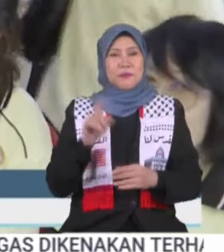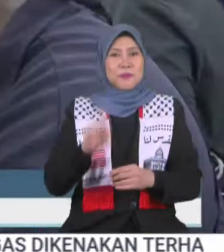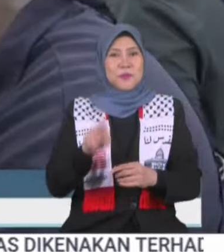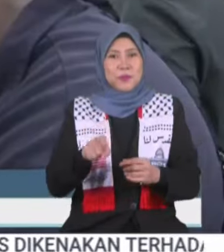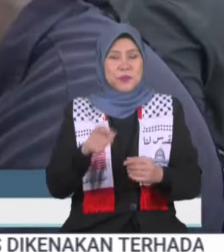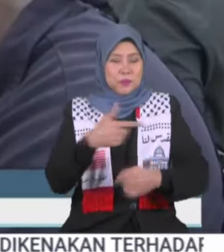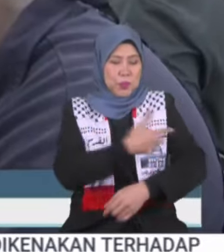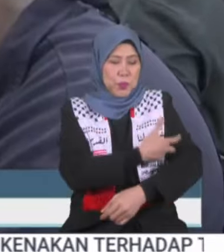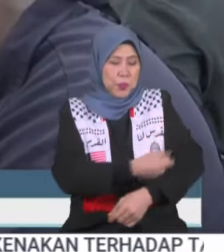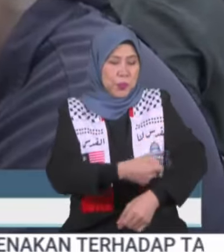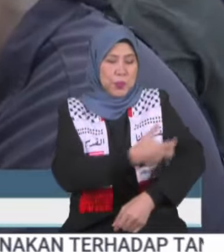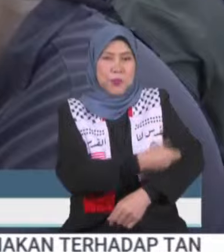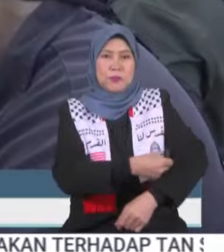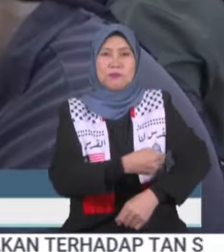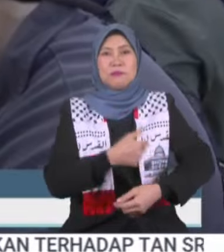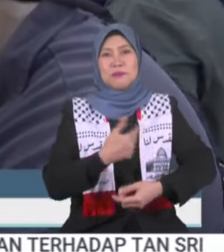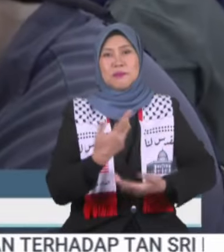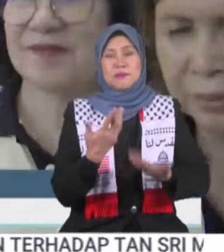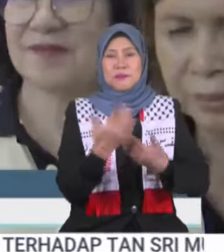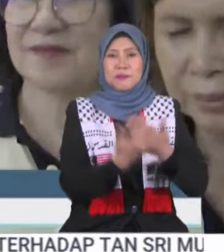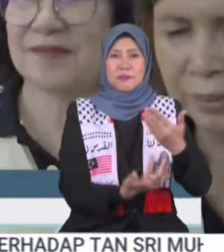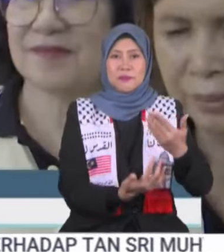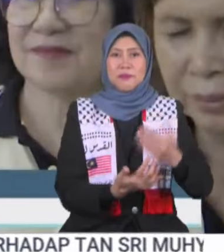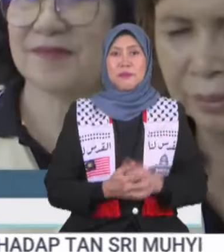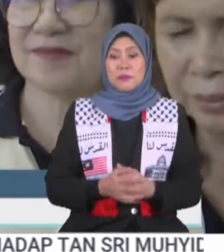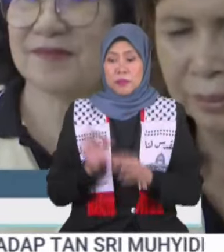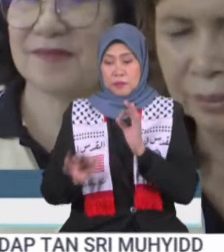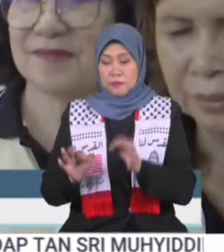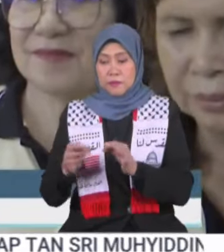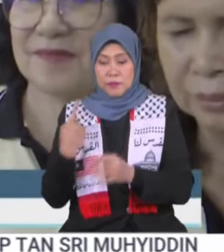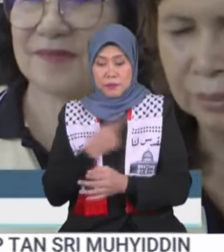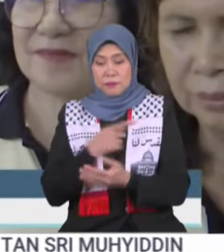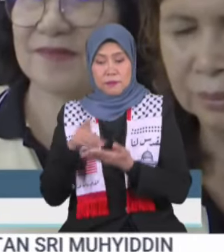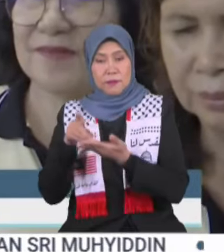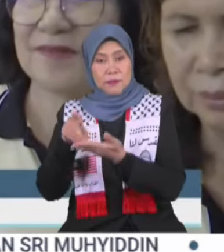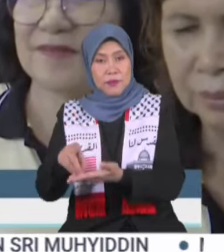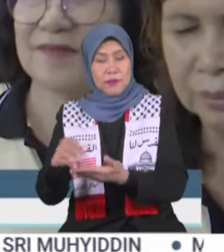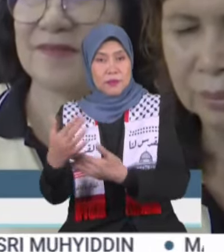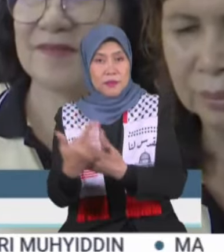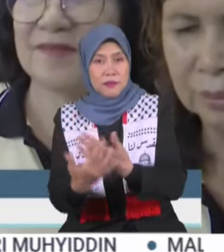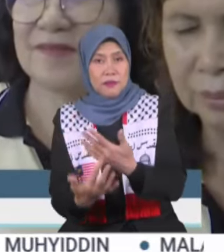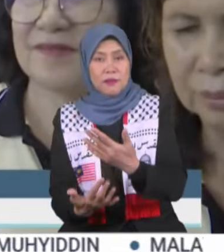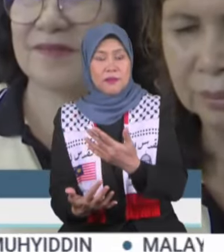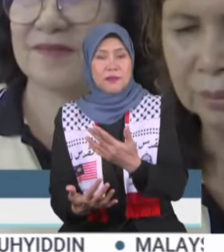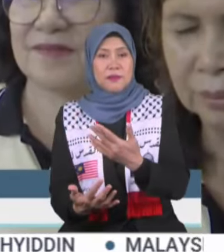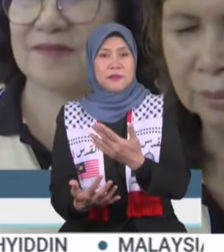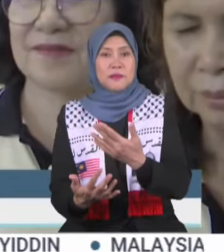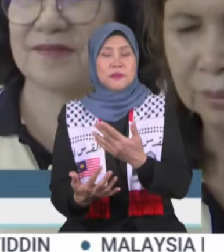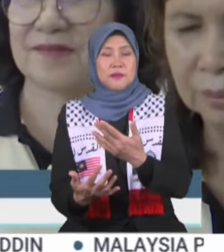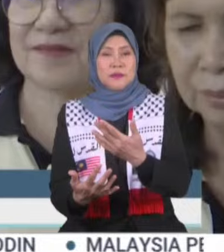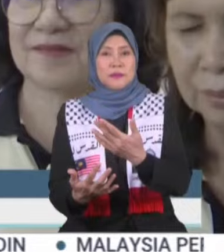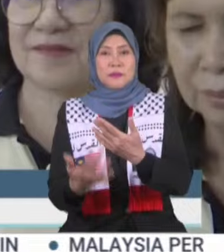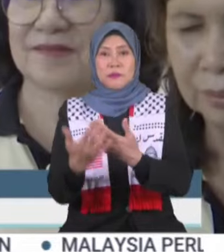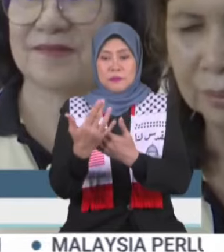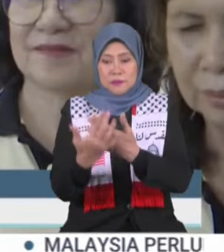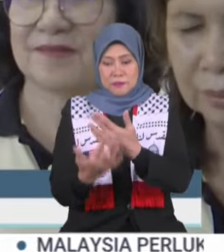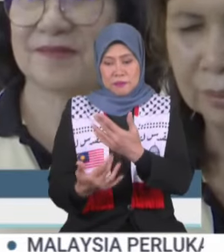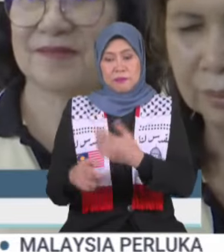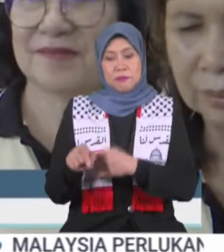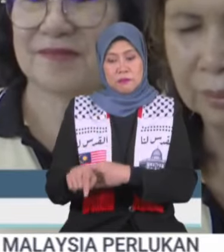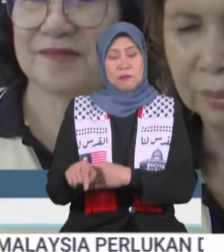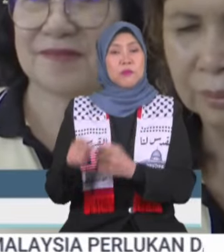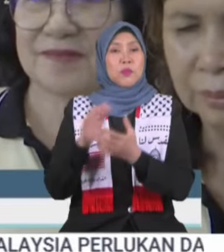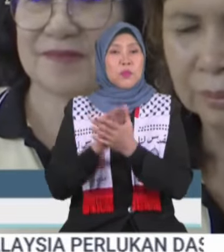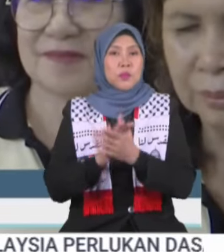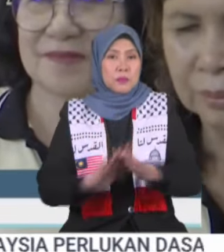transfusi darah apabila kita menderma darah ada darah itu merupakan satu satu Derma yang